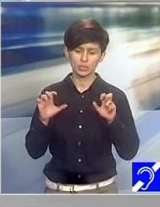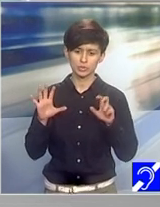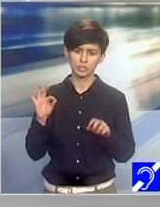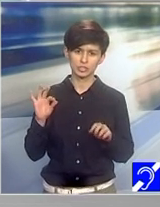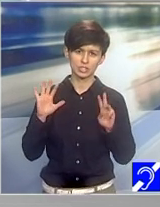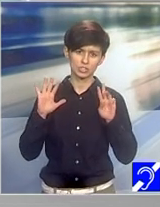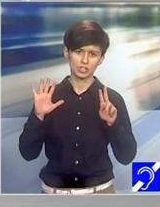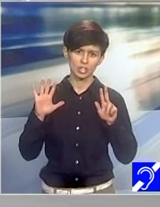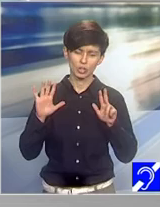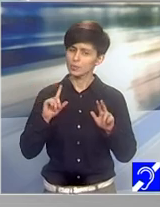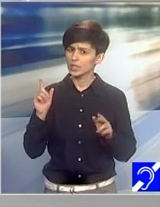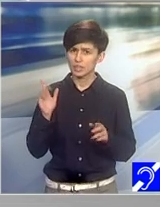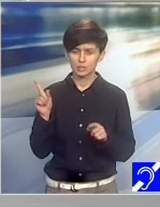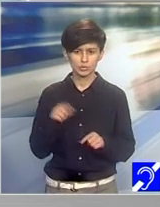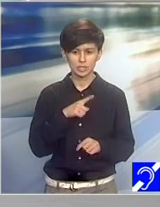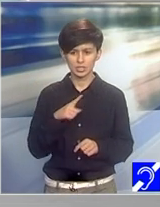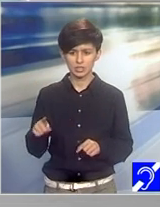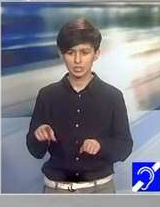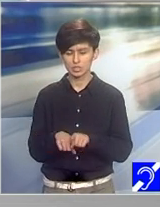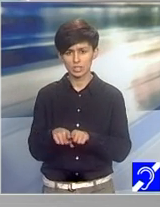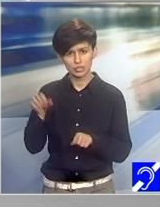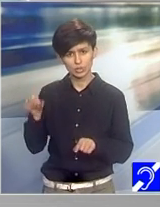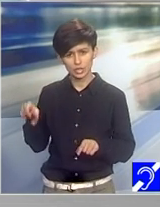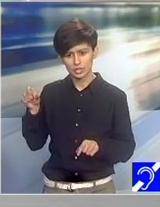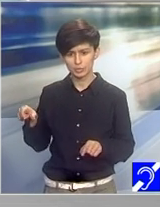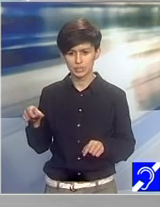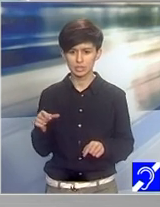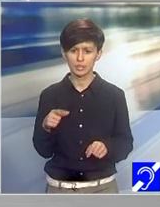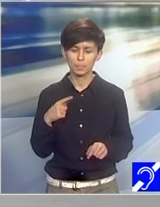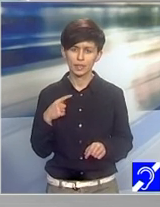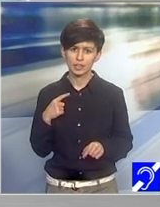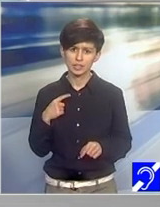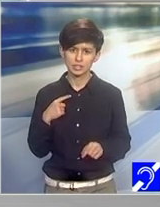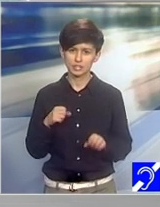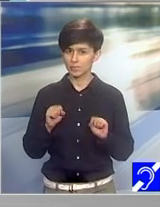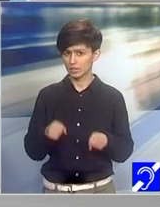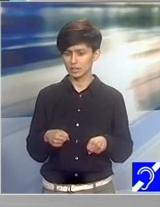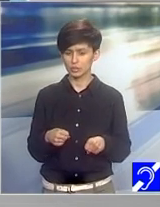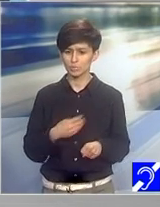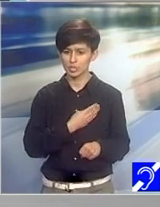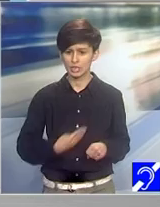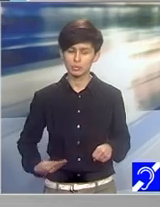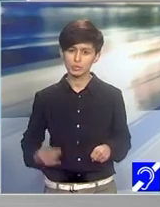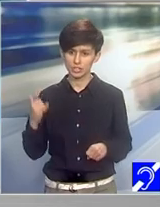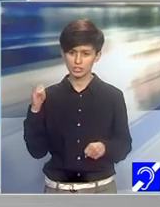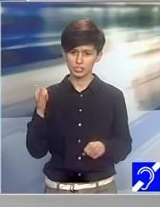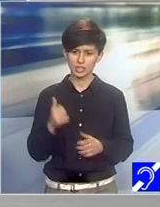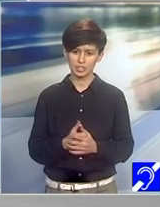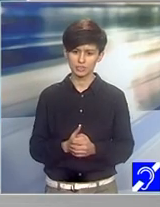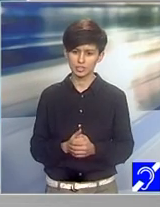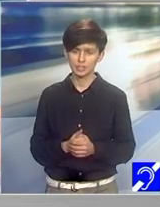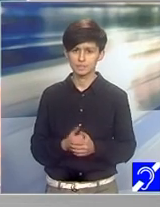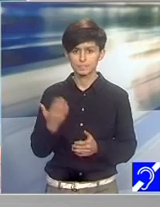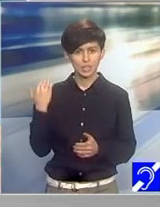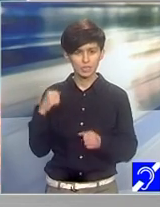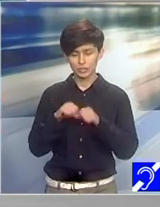se interzicea aceleași persoane să fie domn atât la București cât și la Iași. Da, a fost o scăpare, de fapt, de care a